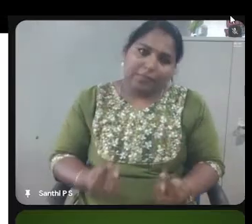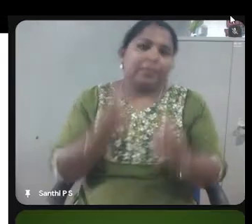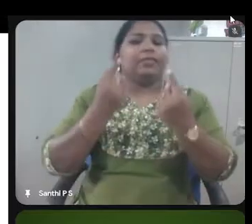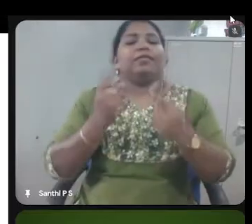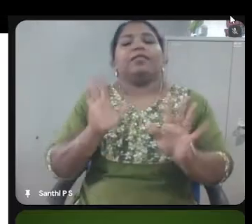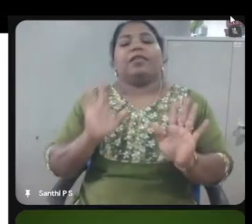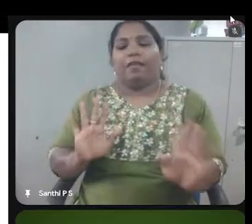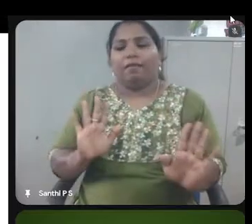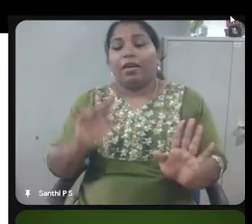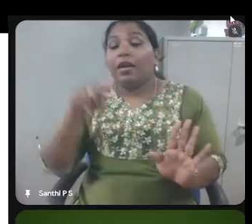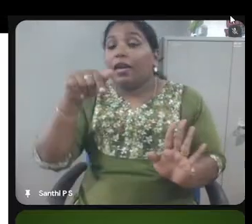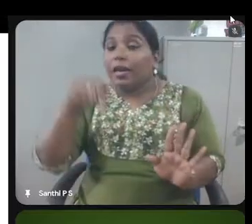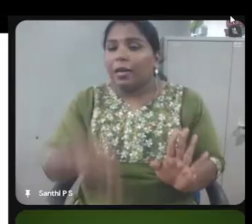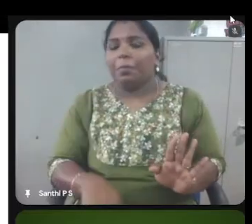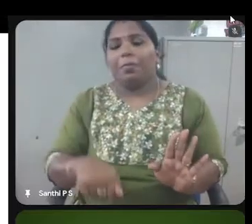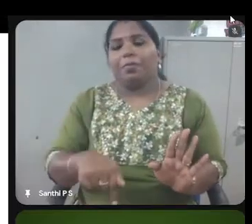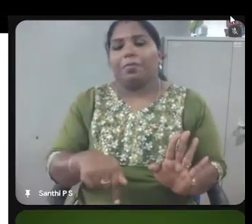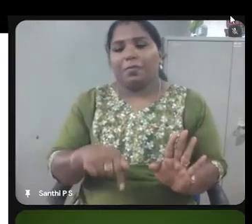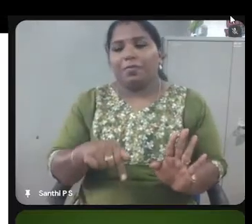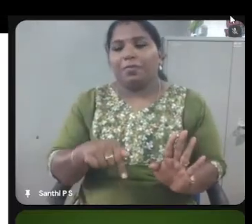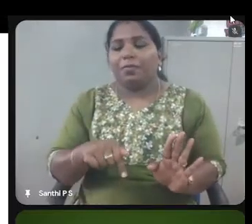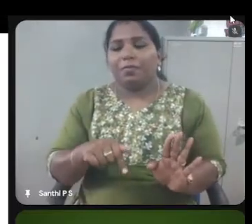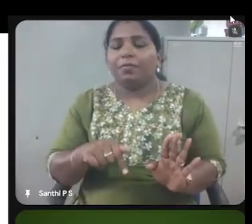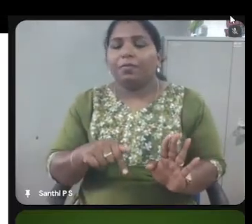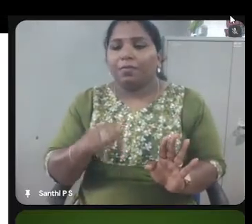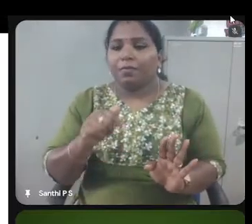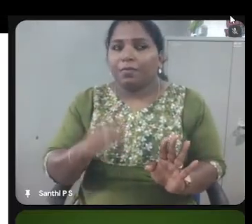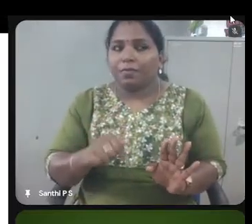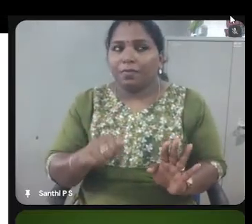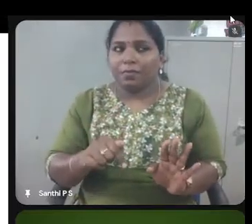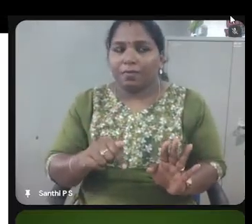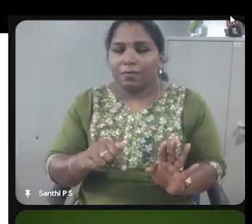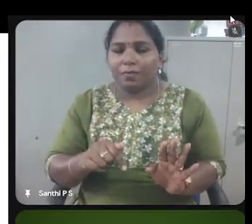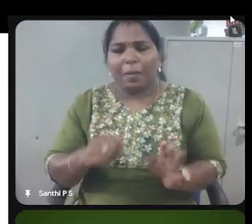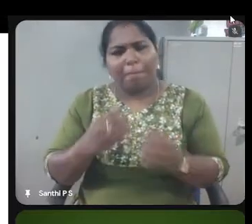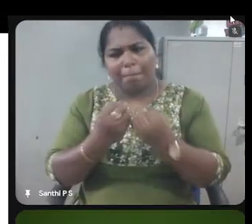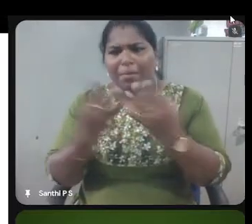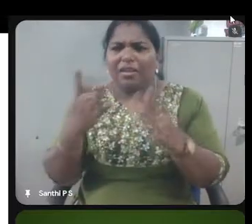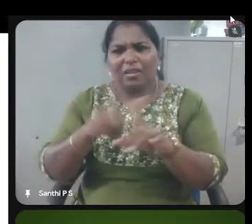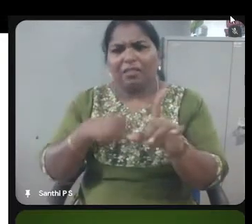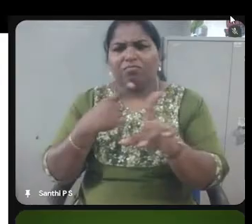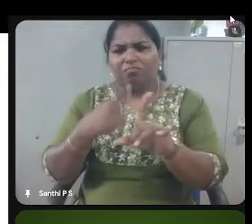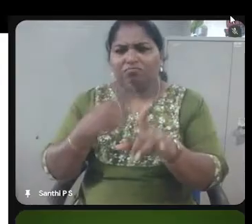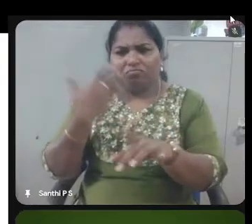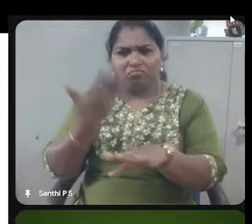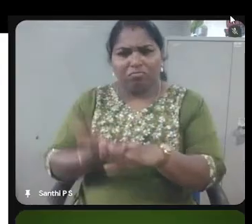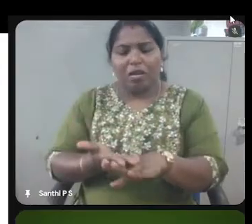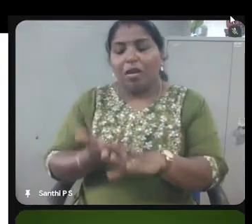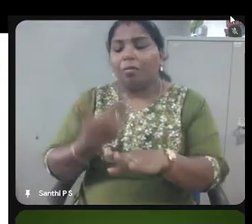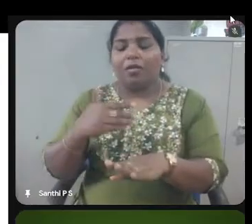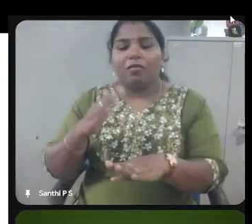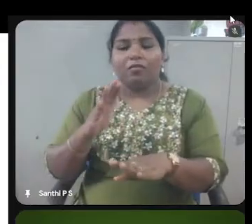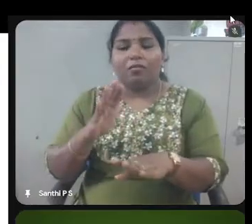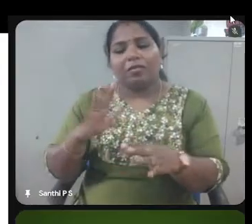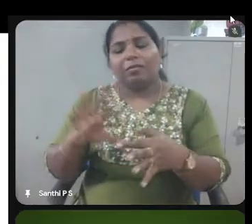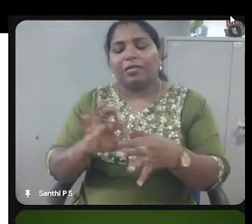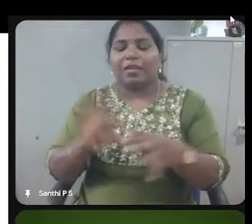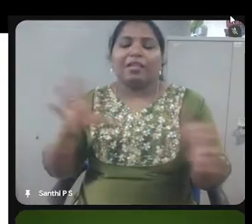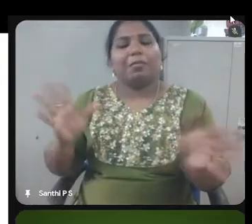വെച്ചുകൊണ്ട് ഇപ്പം ആള് ഇപ്പം കുറേ ഇയേഴ്സായി, പക്ഷെ ആ ഒരു കണക്ഷൻ അവിടെ